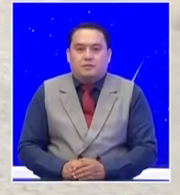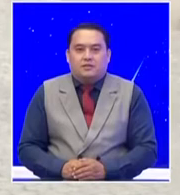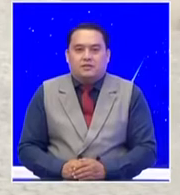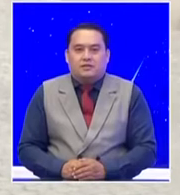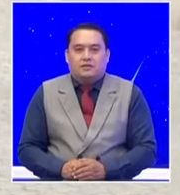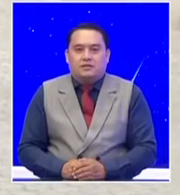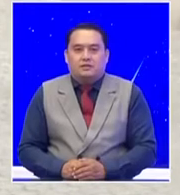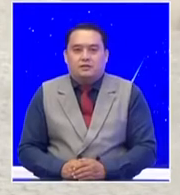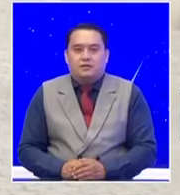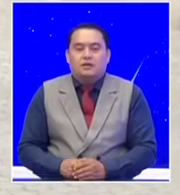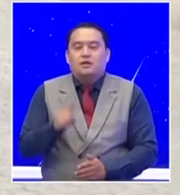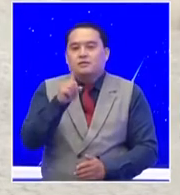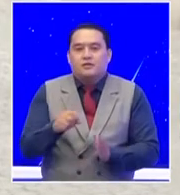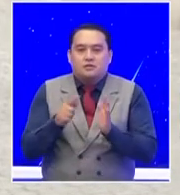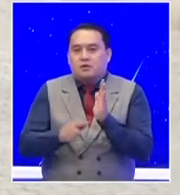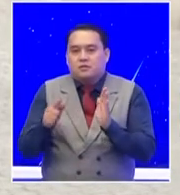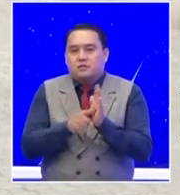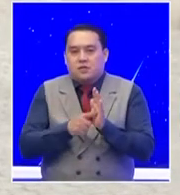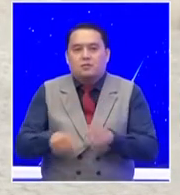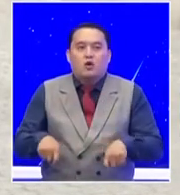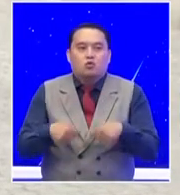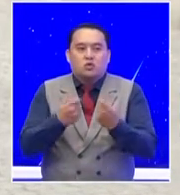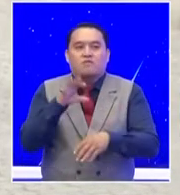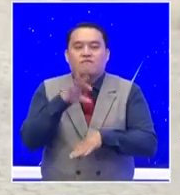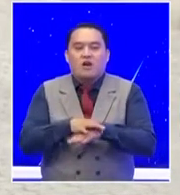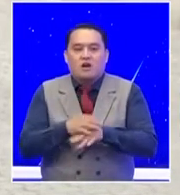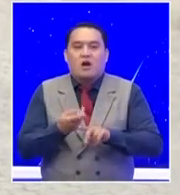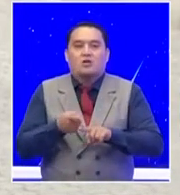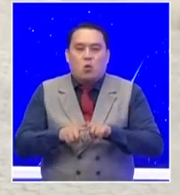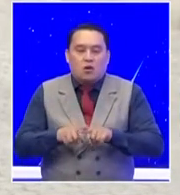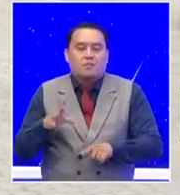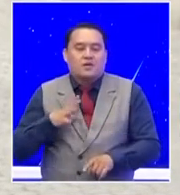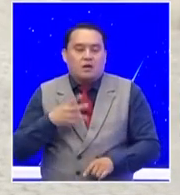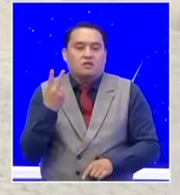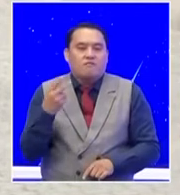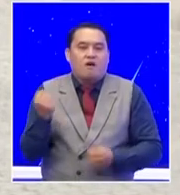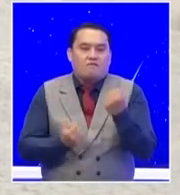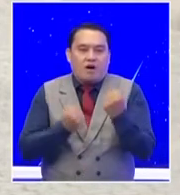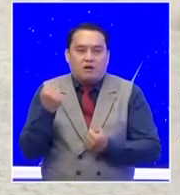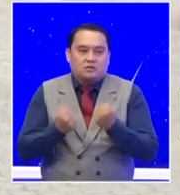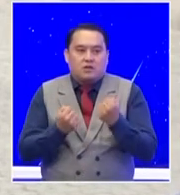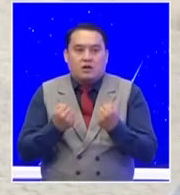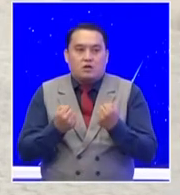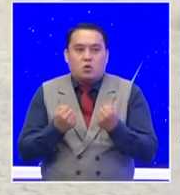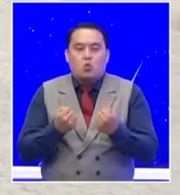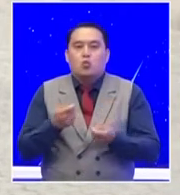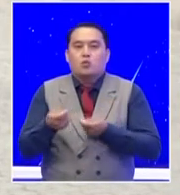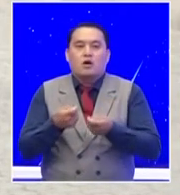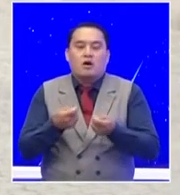Выявлено 270 нарушений правил дорожного движения, из которых это два водителя за